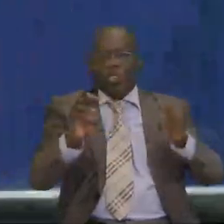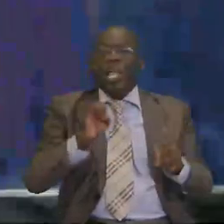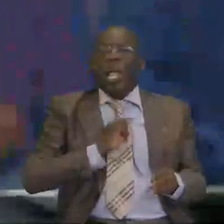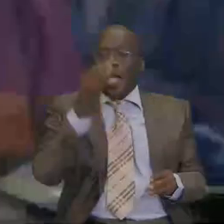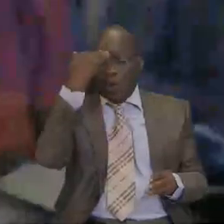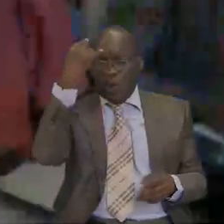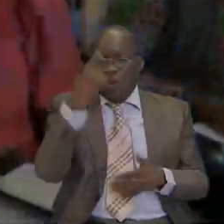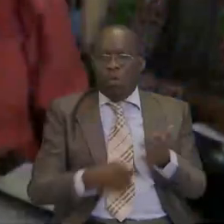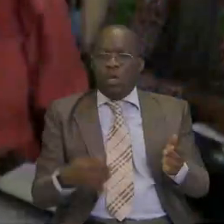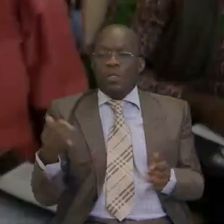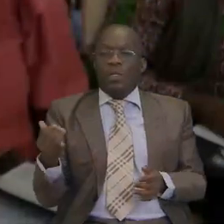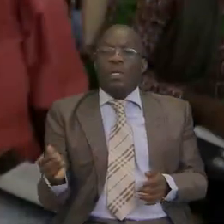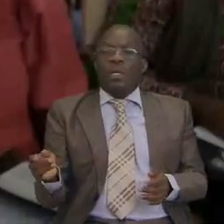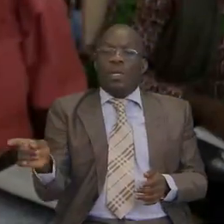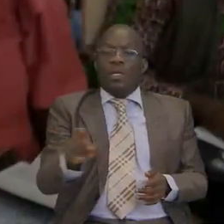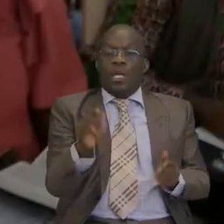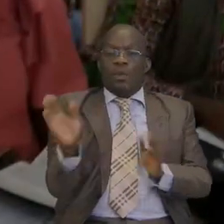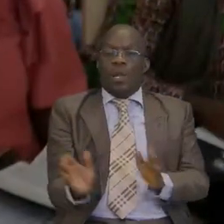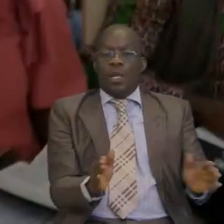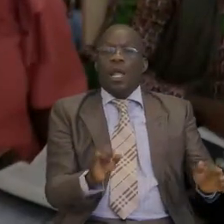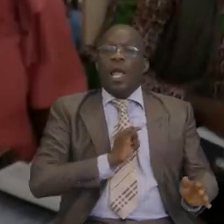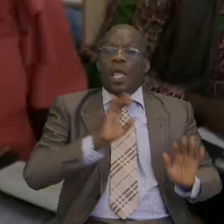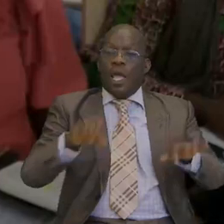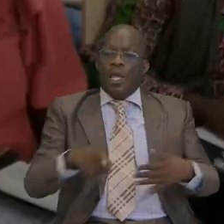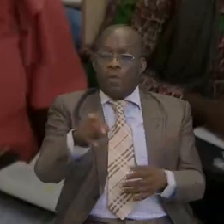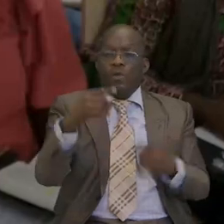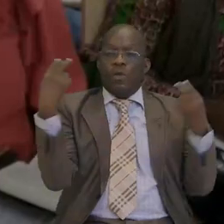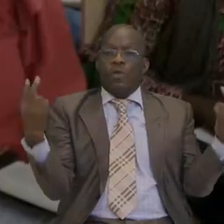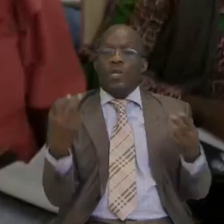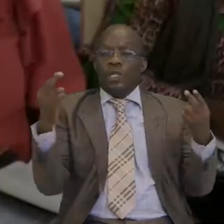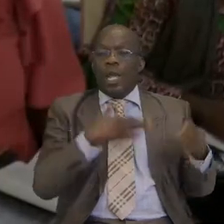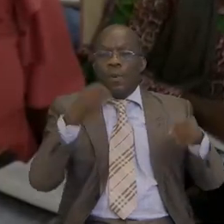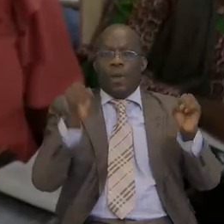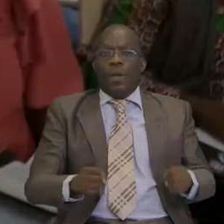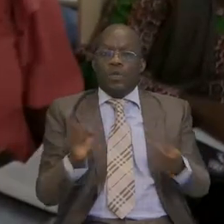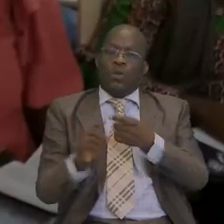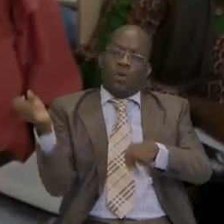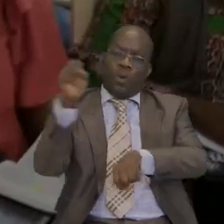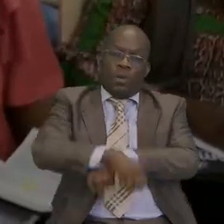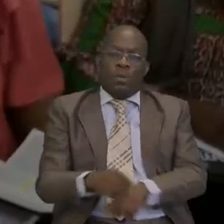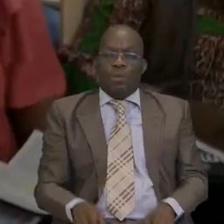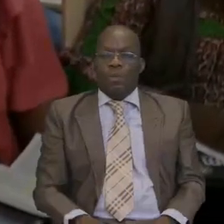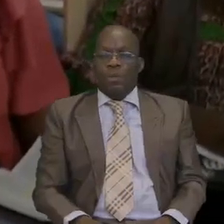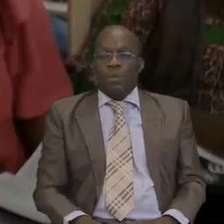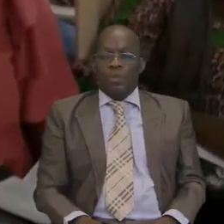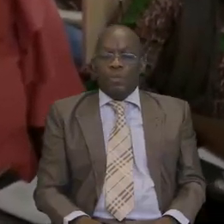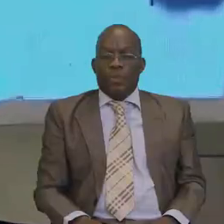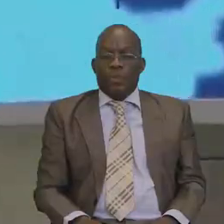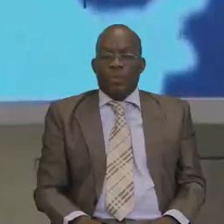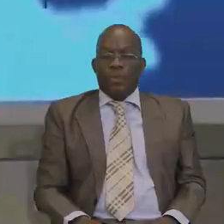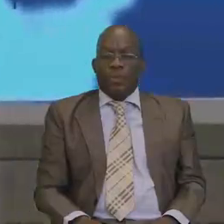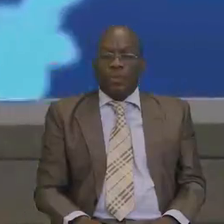vont sortir de leur poche, je t'ai donné la victoire et la puissance pour vaincre déjà.